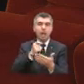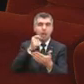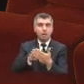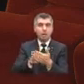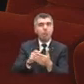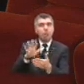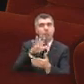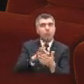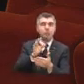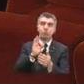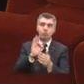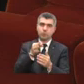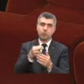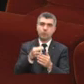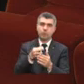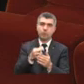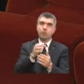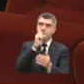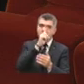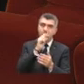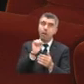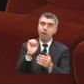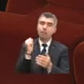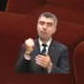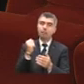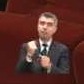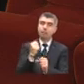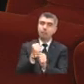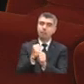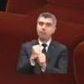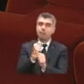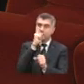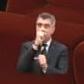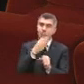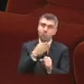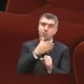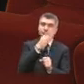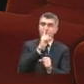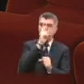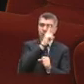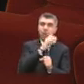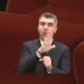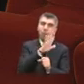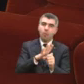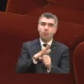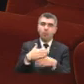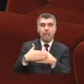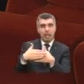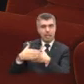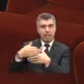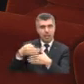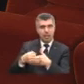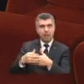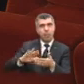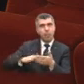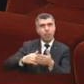كلها ديال هذا عمل كيحتاج واحد سنوات ولكن حنا بدينا فيه الان وغنمشيو فيه بعيد، وكنتمنى انه في القارب ان شاء الله غادي